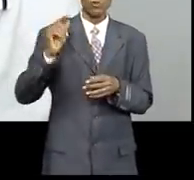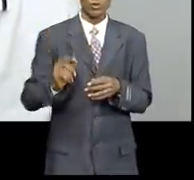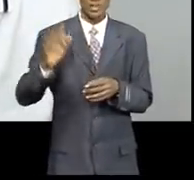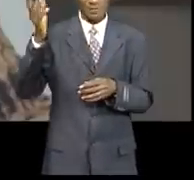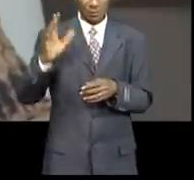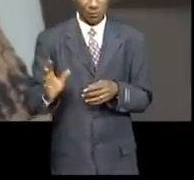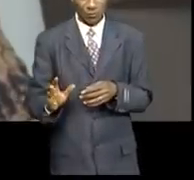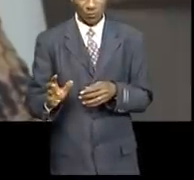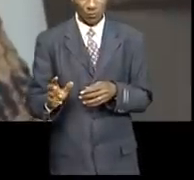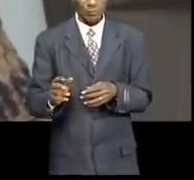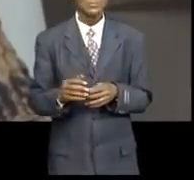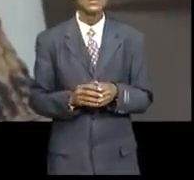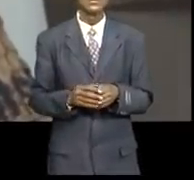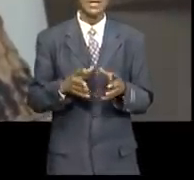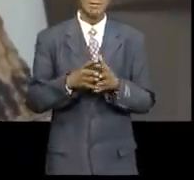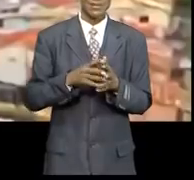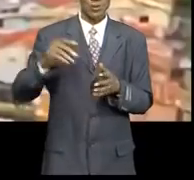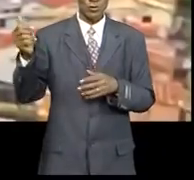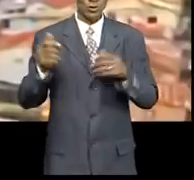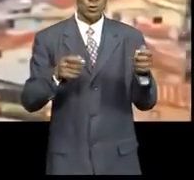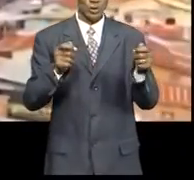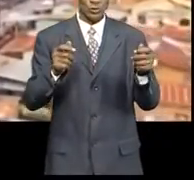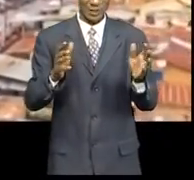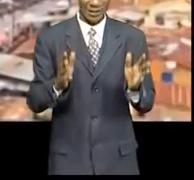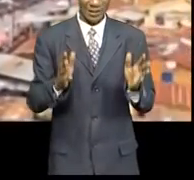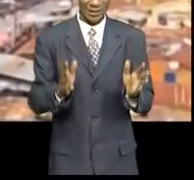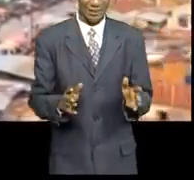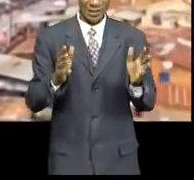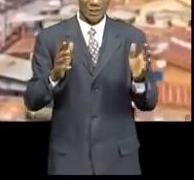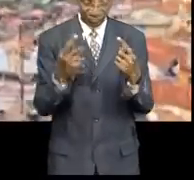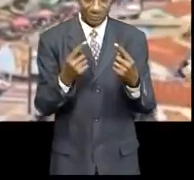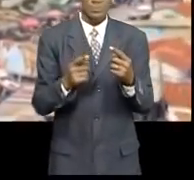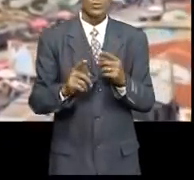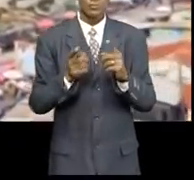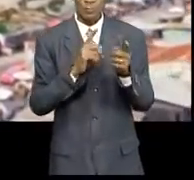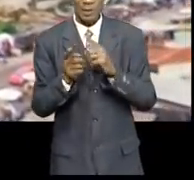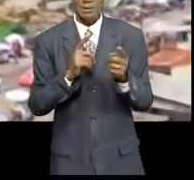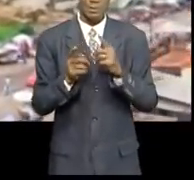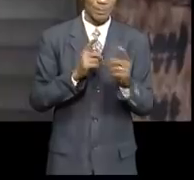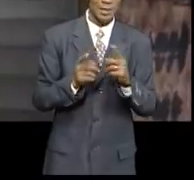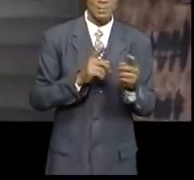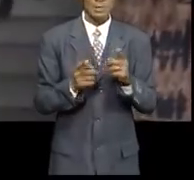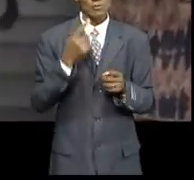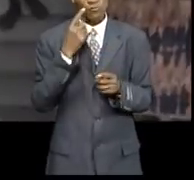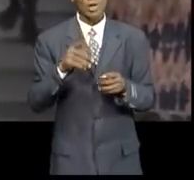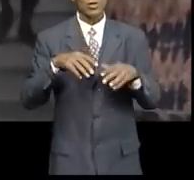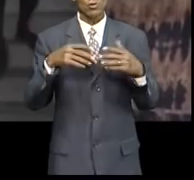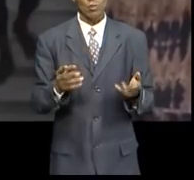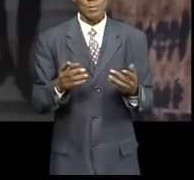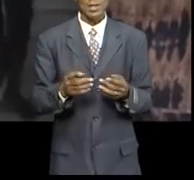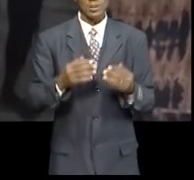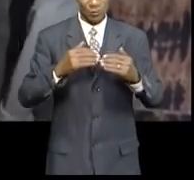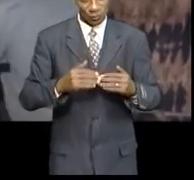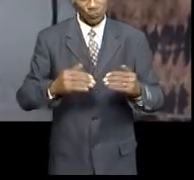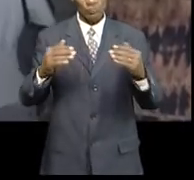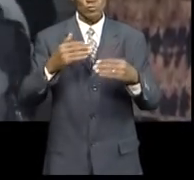son ministre provincial des Sports. Le ministère national a pensé qu'il faut avoir plusieurs plans par rapport aux